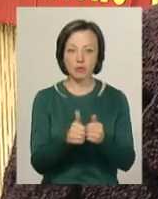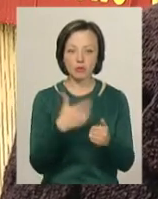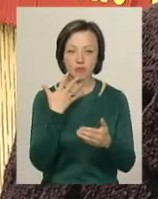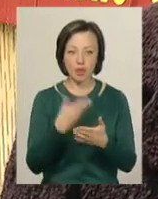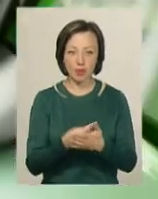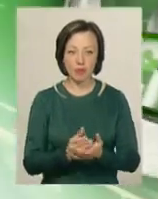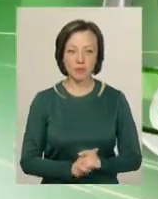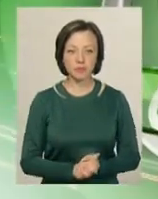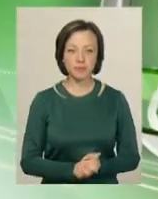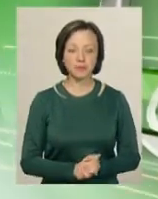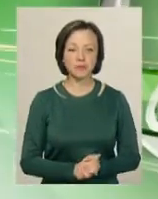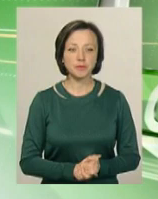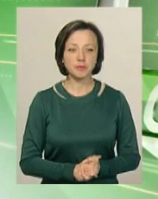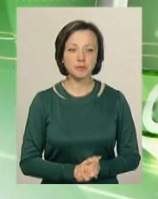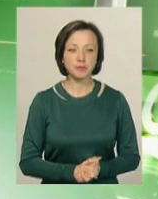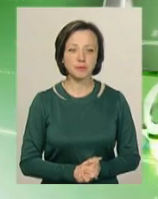своєму.